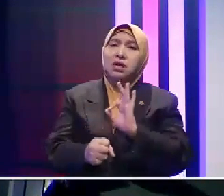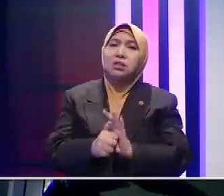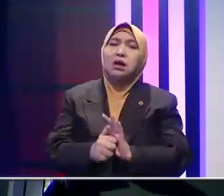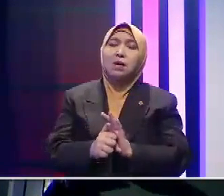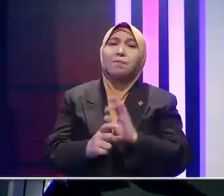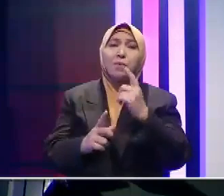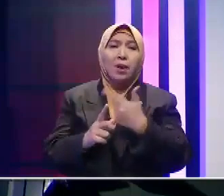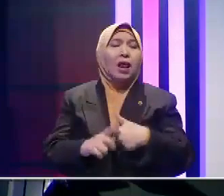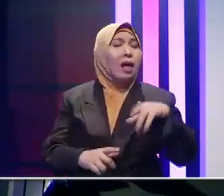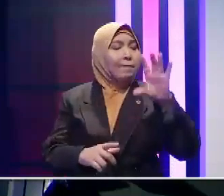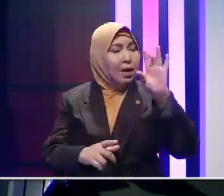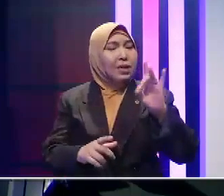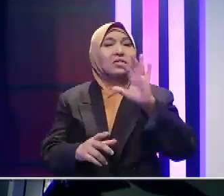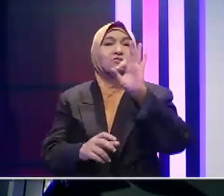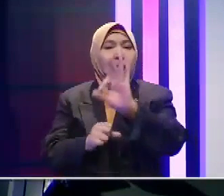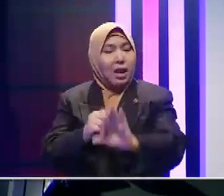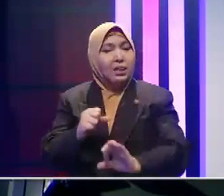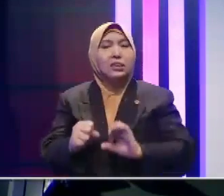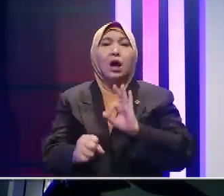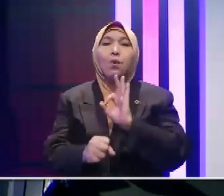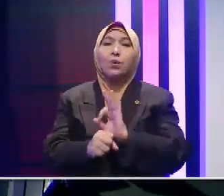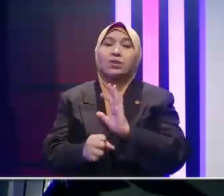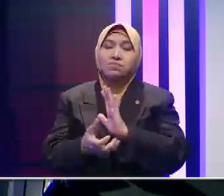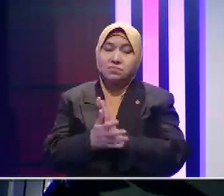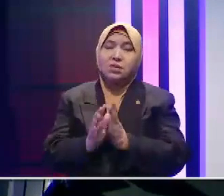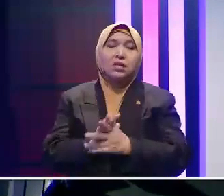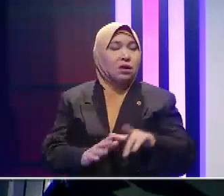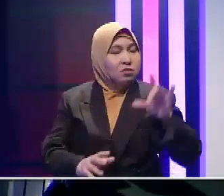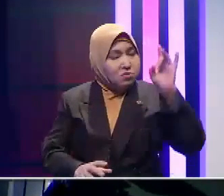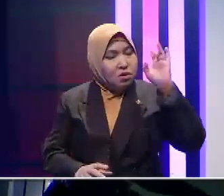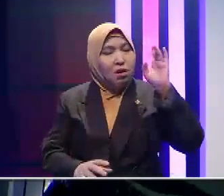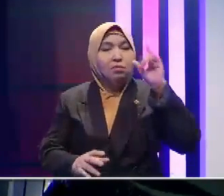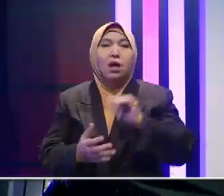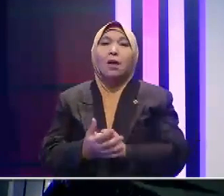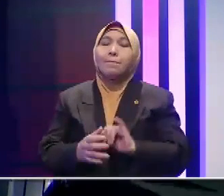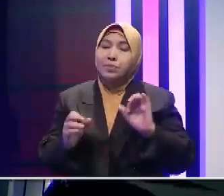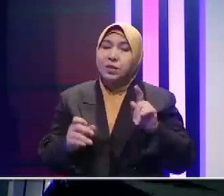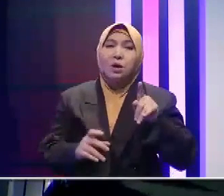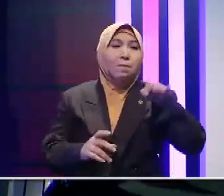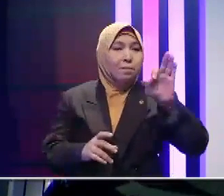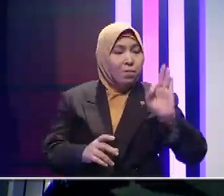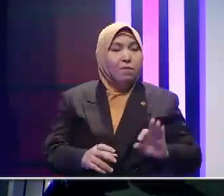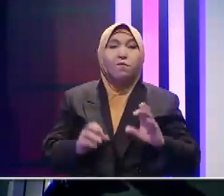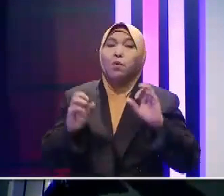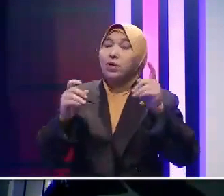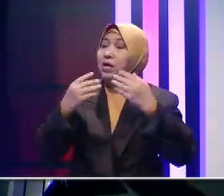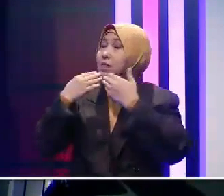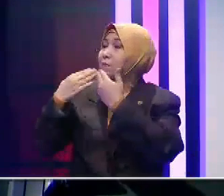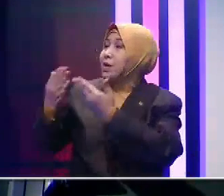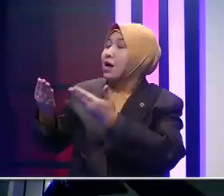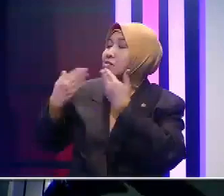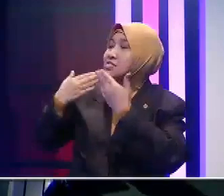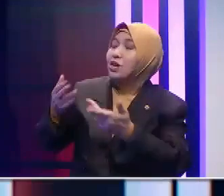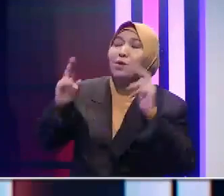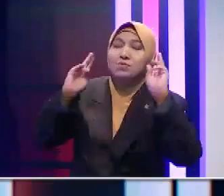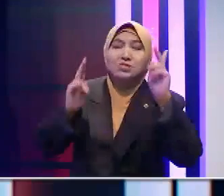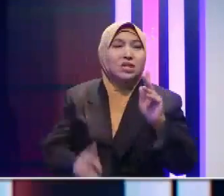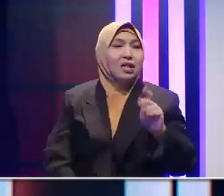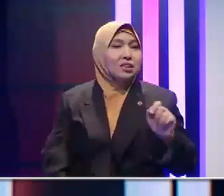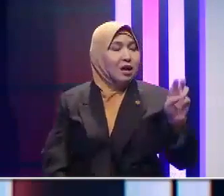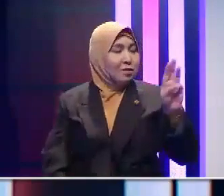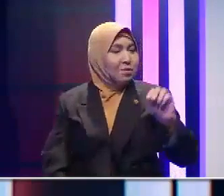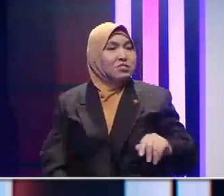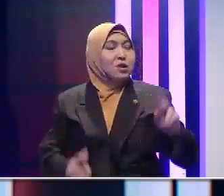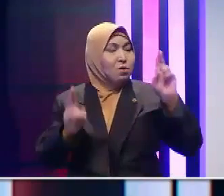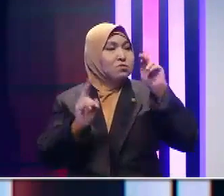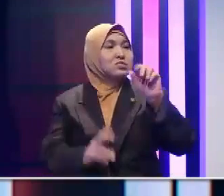9 tahun lah. 2008 ni 9 tahun. Masya Allah. Masya Allah. Subhanallah. Prof. Baik. Baik, terima kasih Ustaz Tarmizi dan juga Ustaz